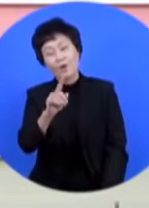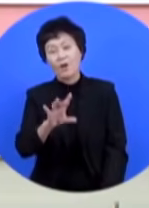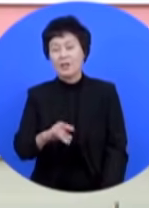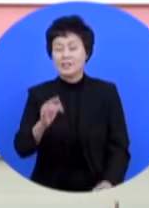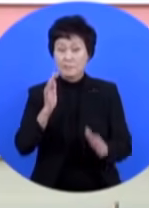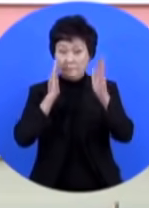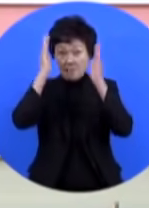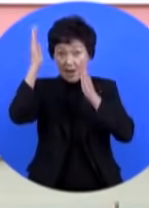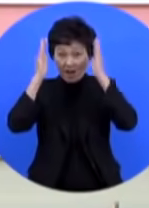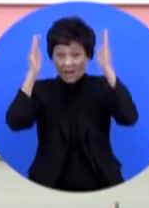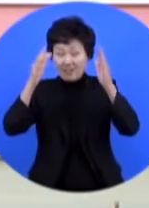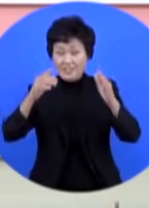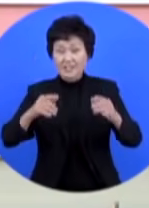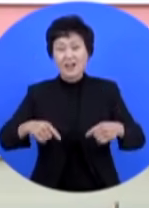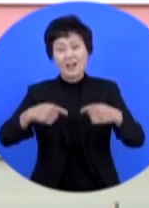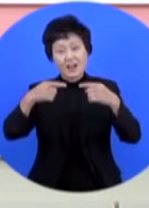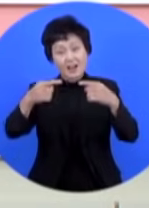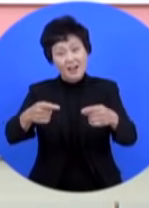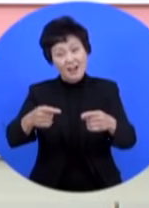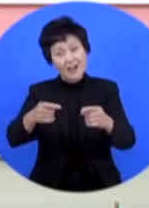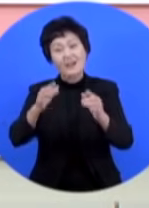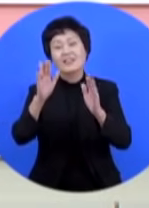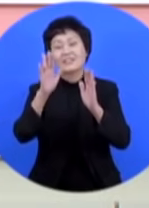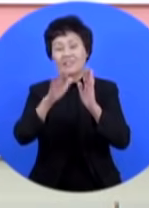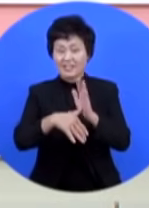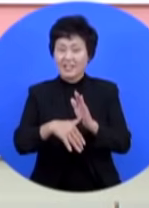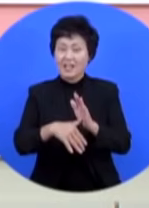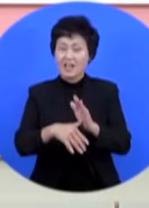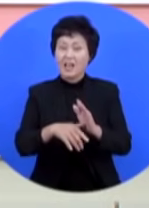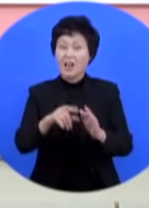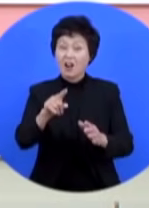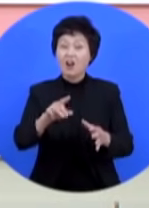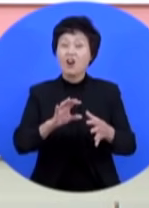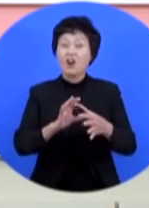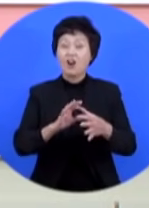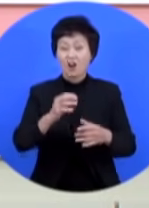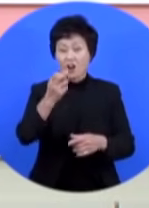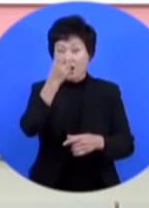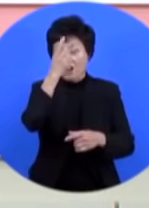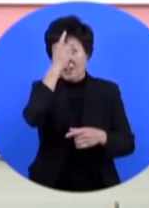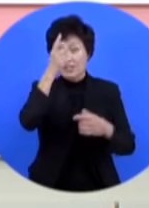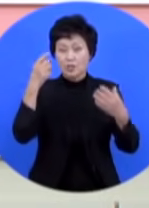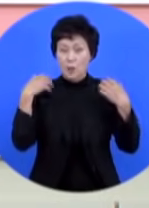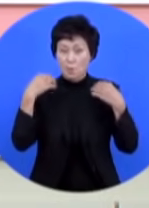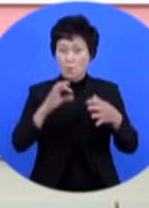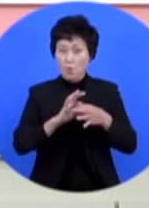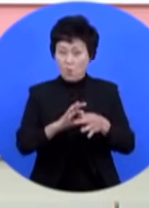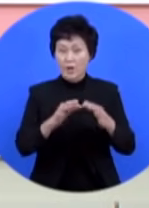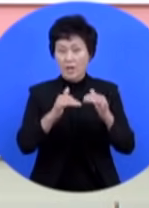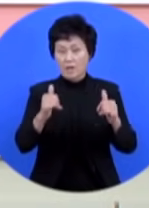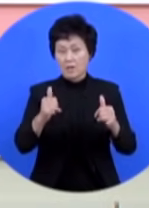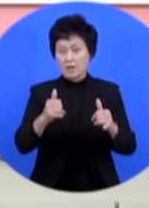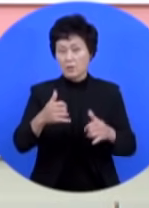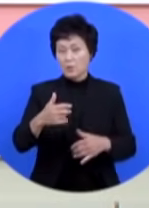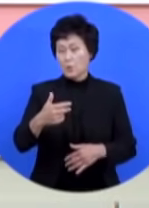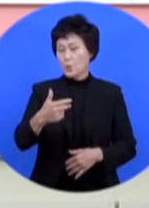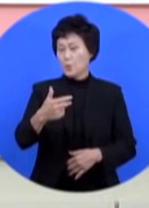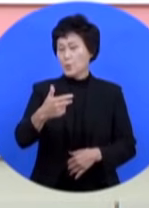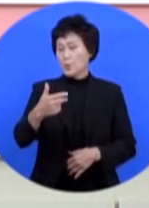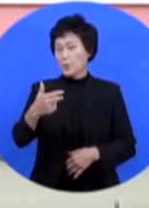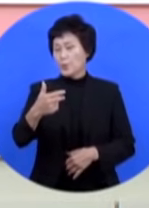말레이시아를 방문했을 때에 말레이시아 그 정부 관계자들이 굉장히 좀 경계를 했습니다.